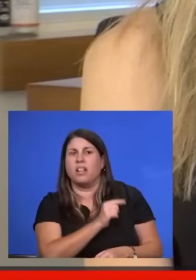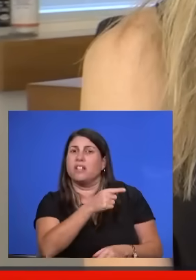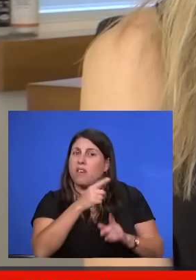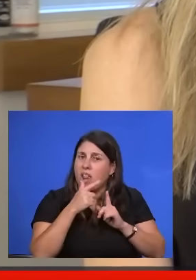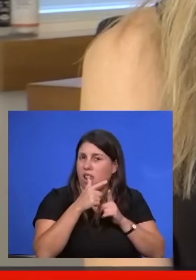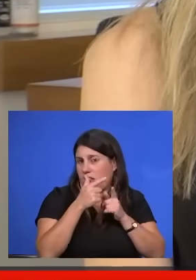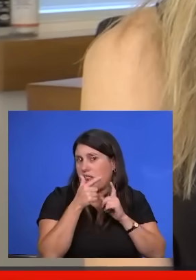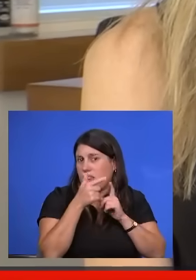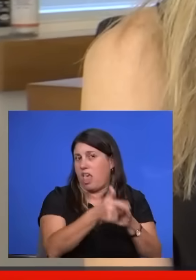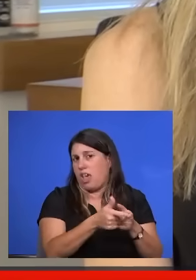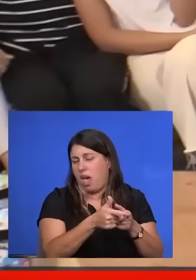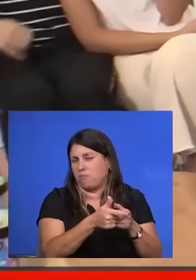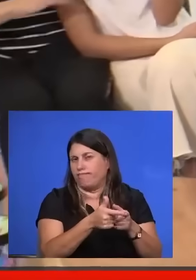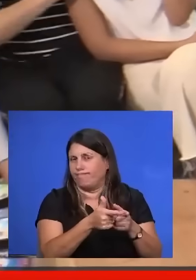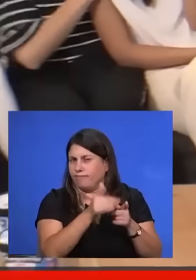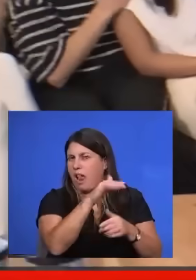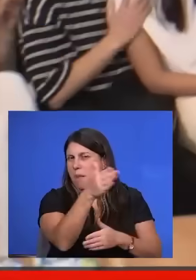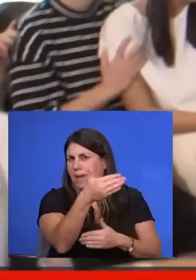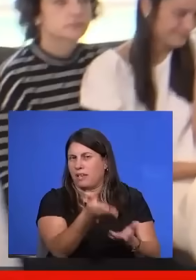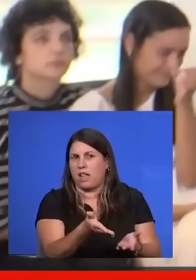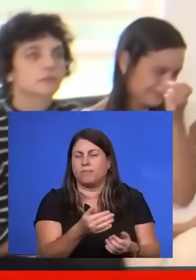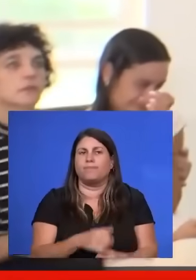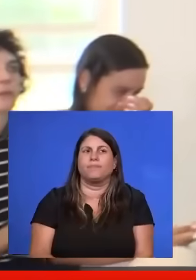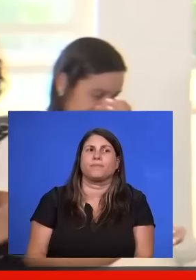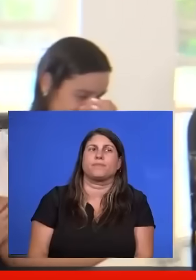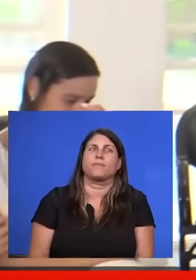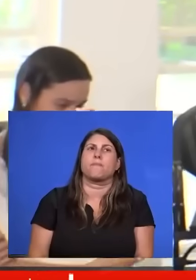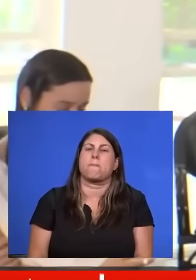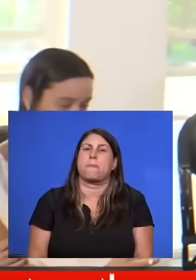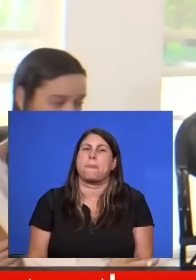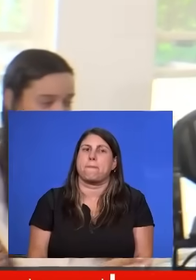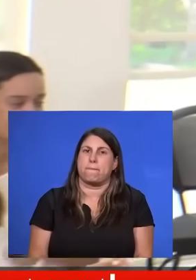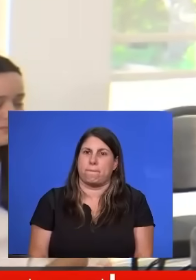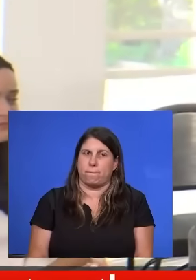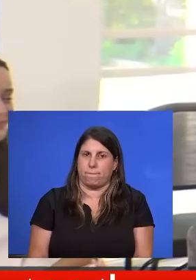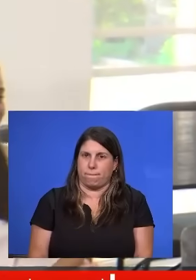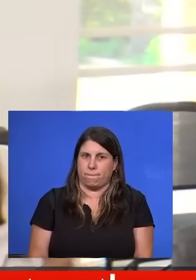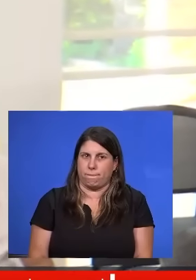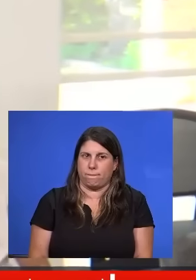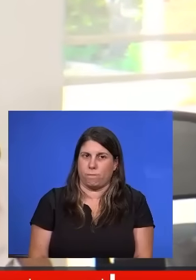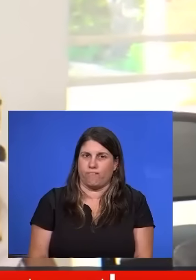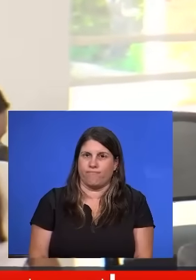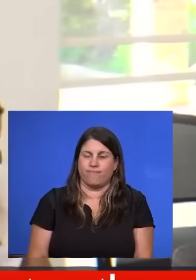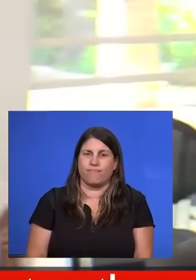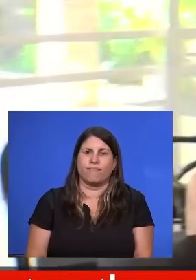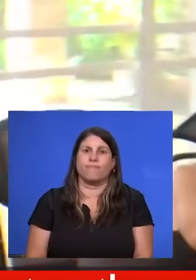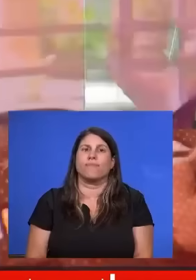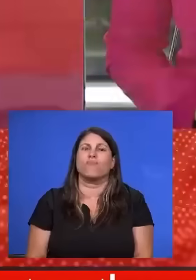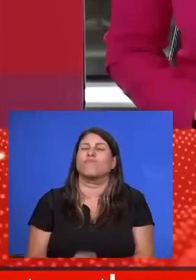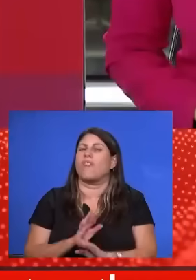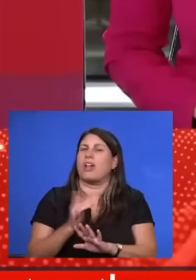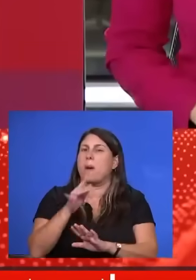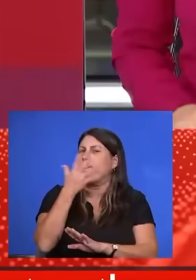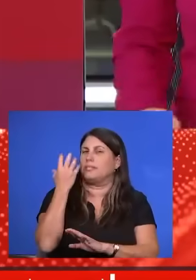ולהילחם על המדינה. ואף אחד לא מצליח להשכיח את הצרות, אנחנו אנשים פשוטים, עם בעיות גדולות, אז חייבים